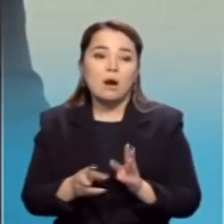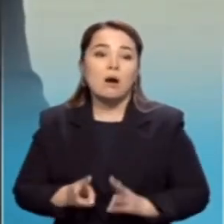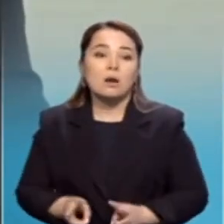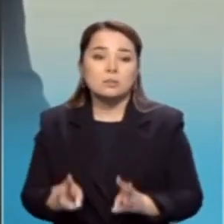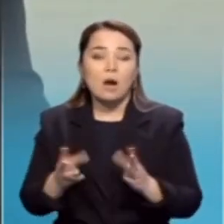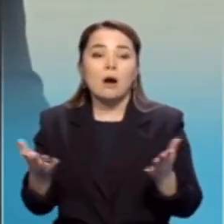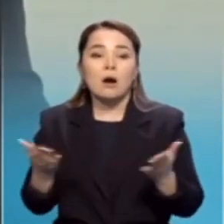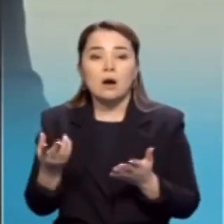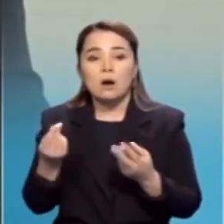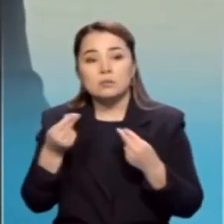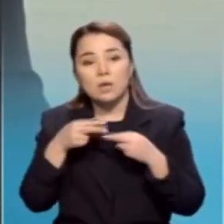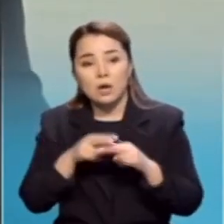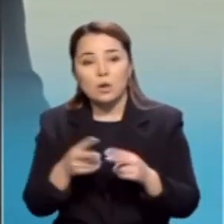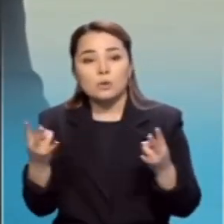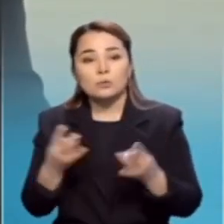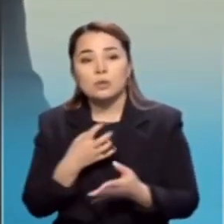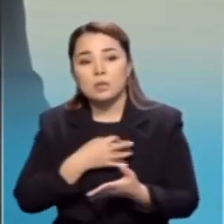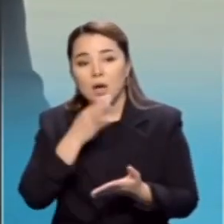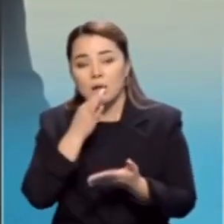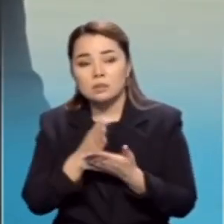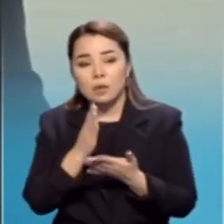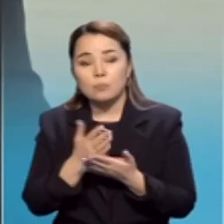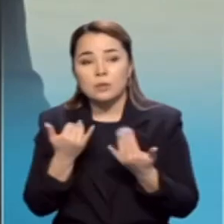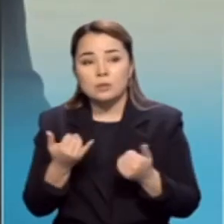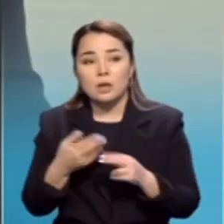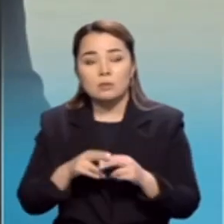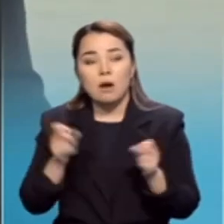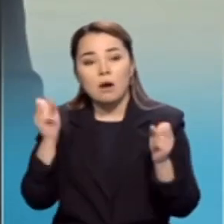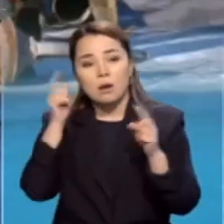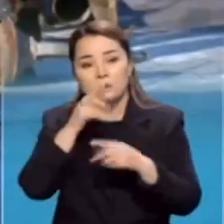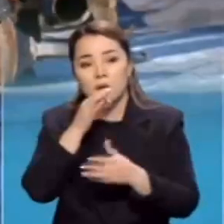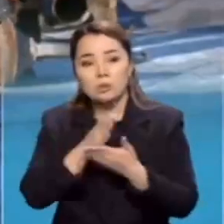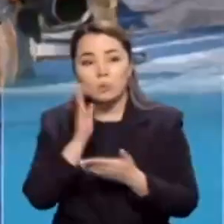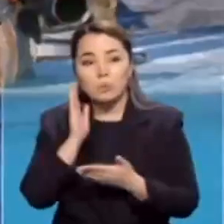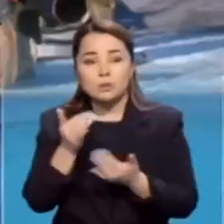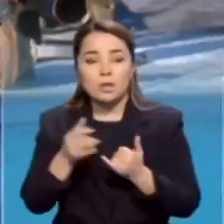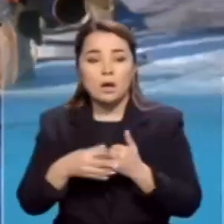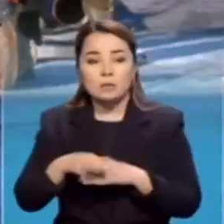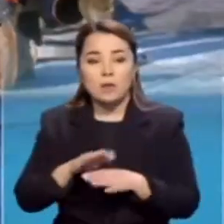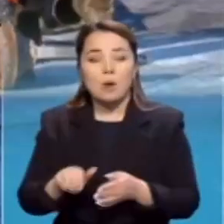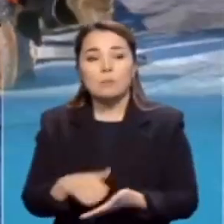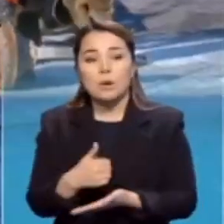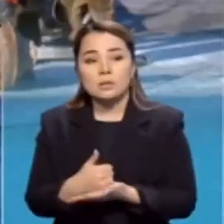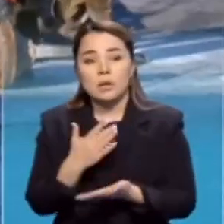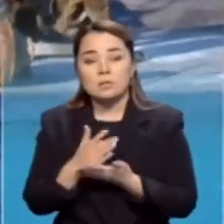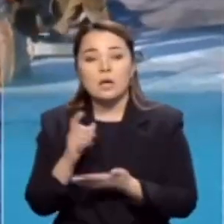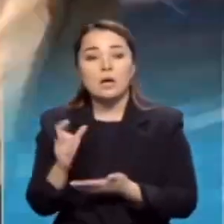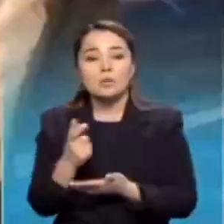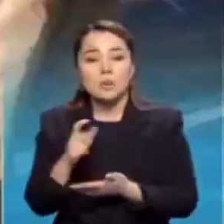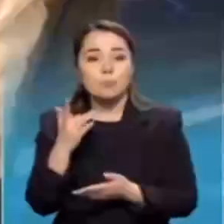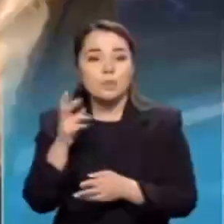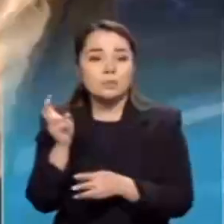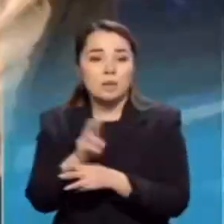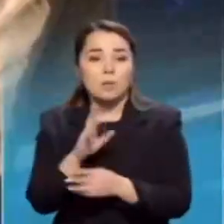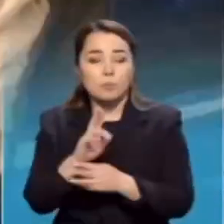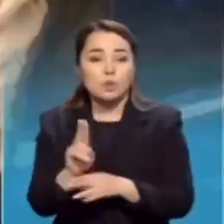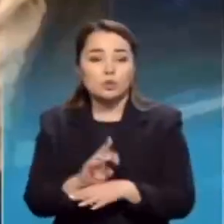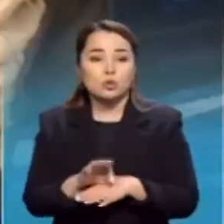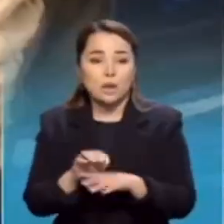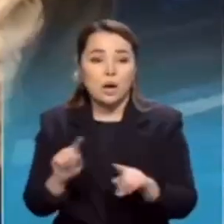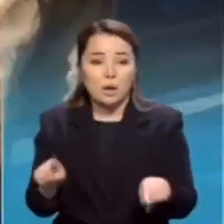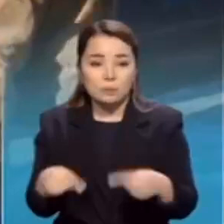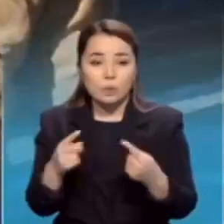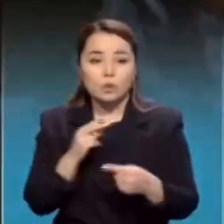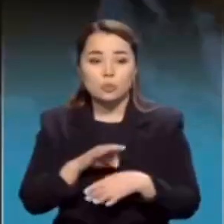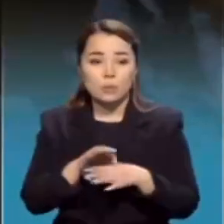қазандыққа қандай қаржы қажет екені сол кезде дәл анықталатын болады. Аймақ басшысы Екібастұзға қонара келеді. Қазір бұнда жөндеу, қалпына